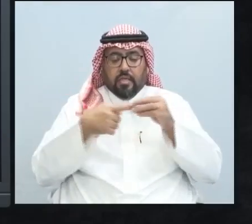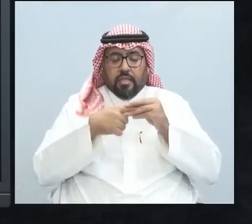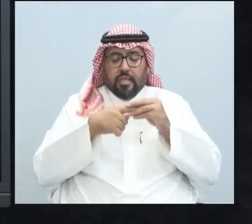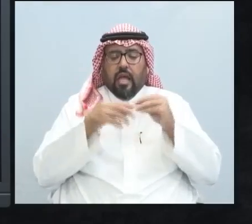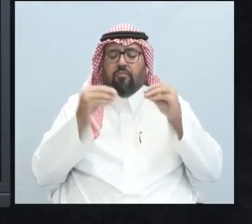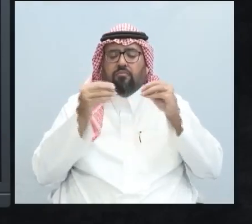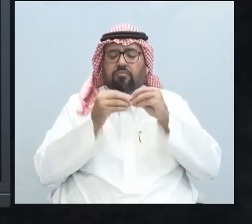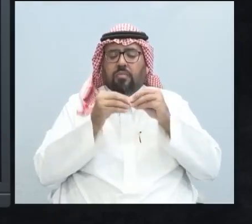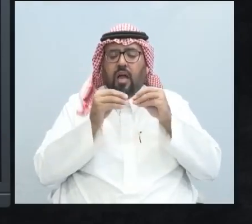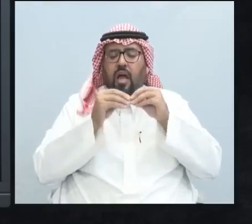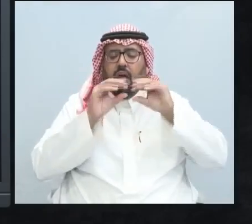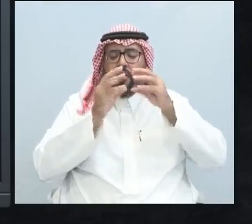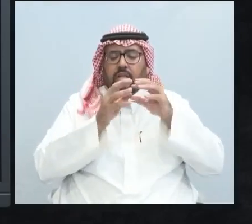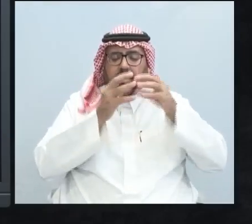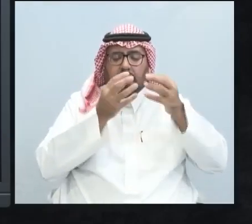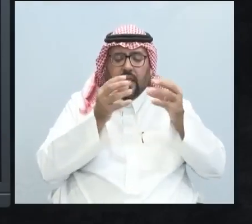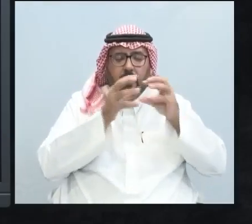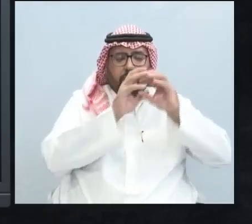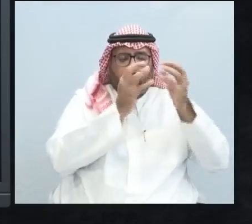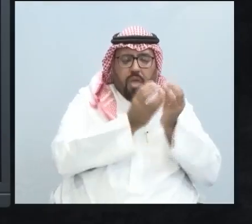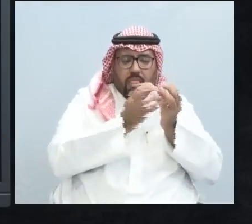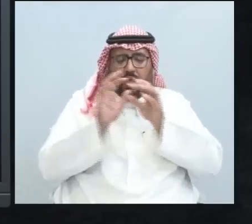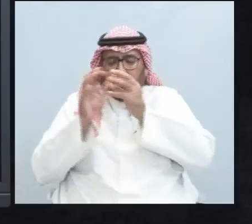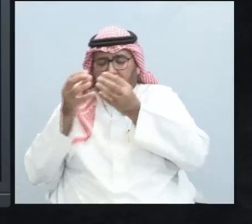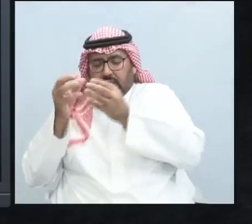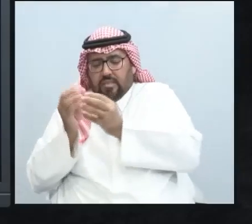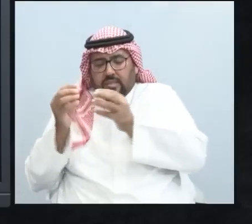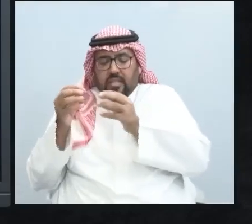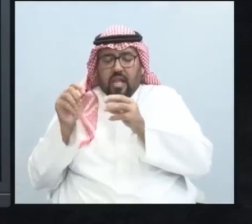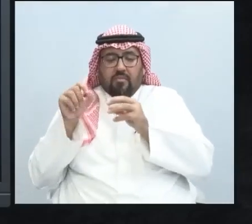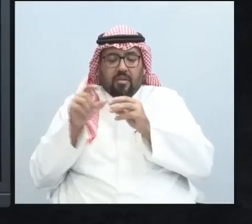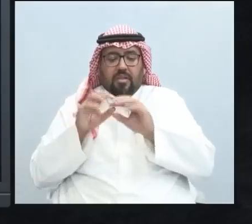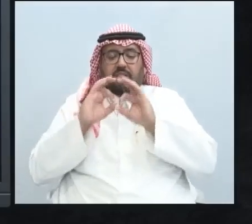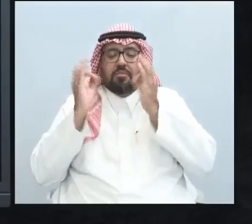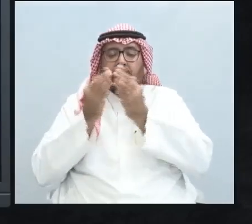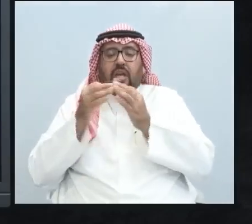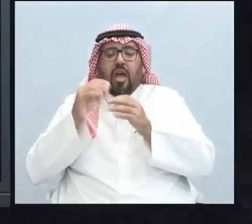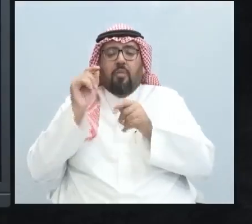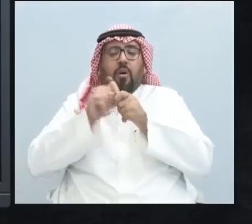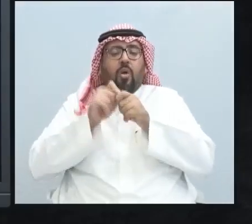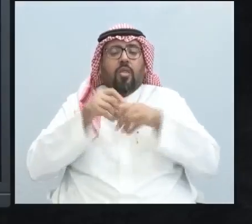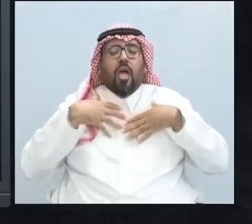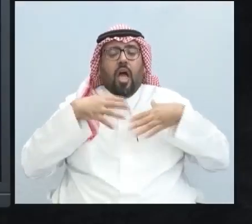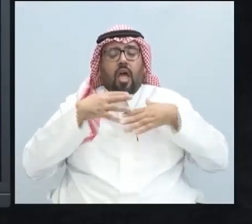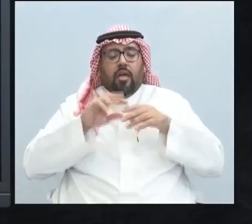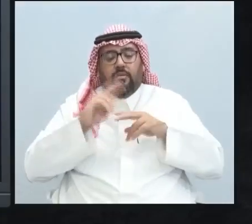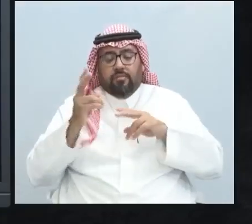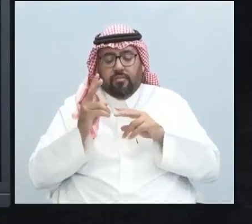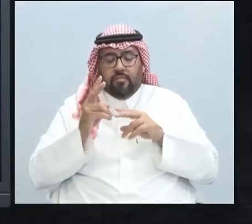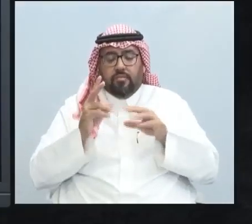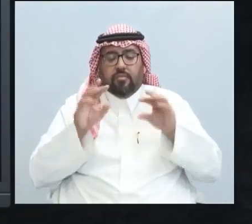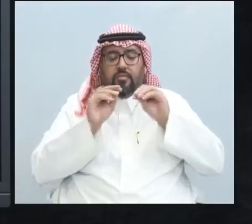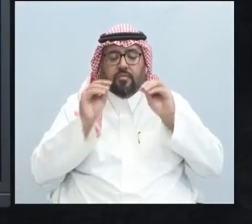الحيوان المنوي مع البو هنالك تحديات كبيره تواجهها جميع المخلوقات الحيه وليس الانسان فقط فالتقاه الحيوان المنوي مع